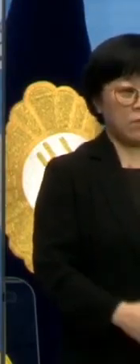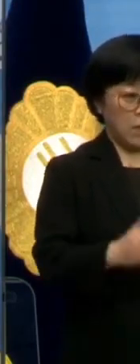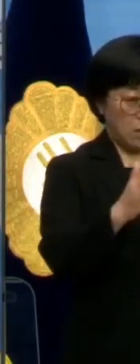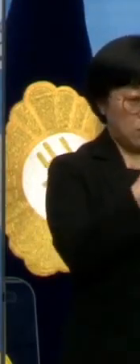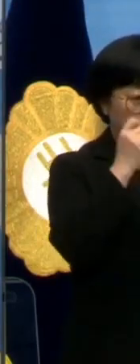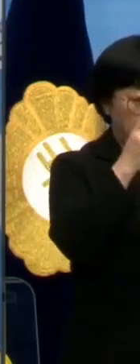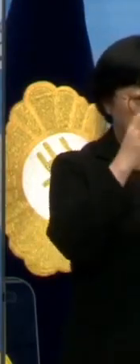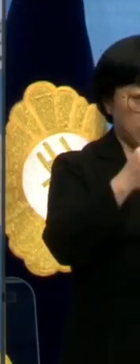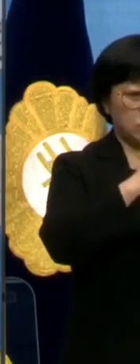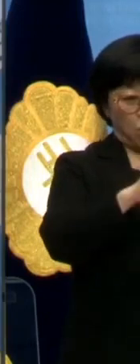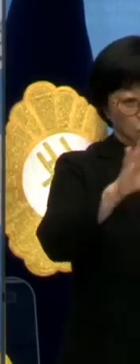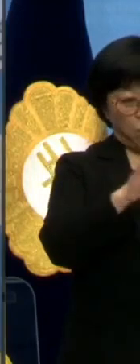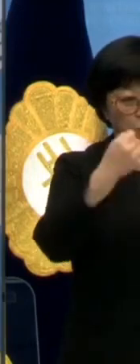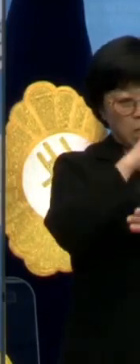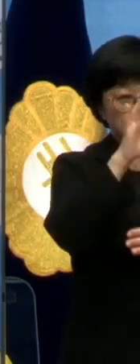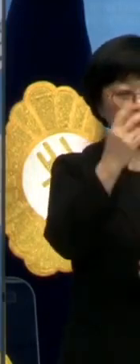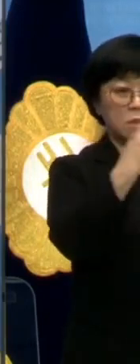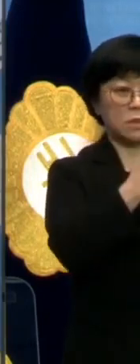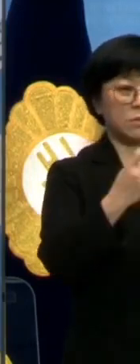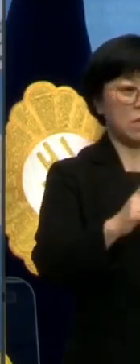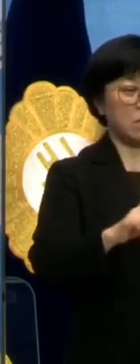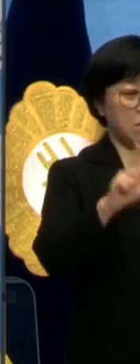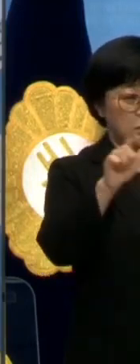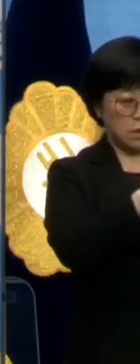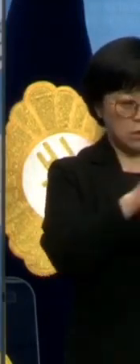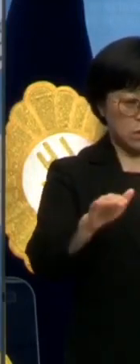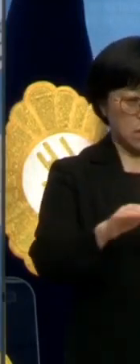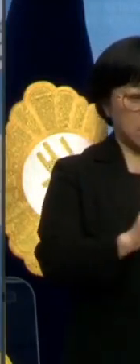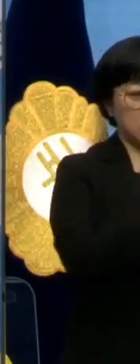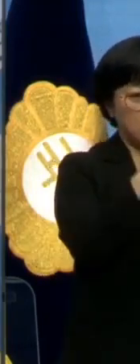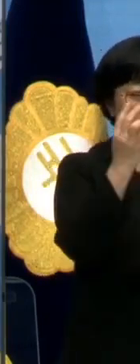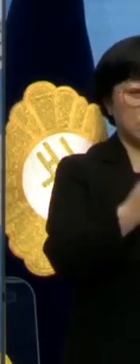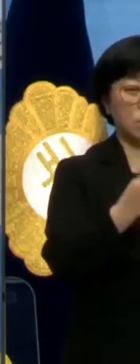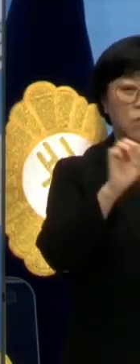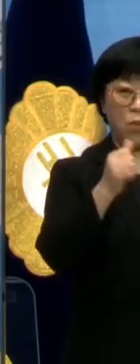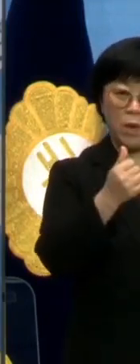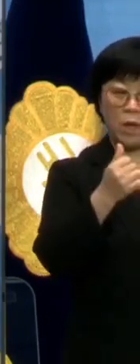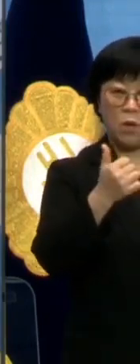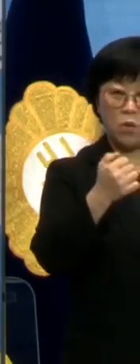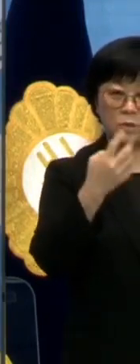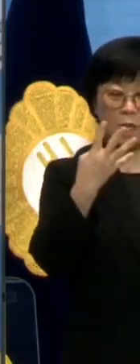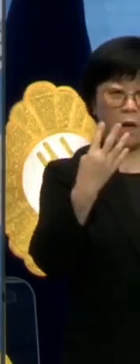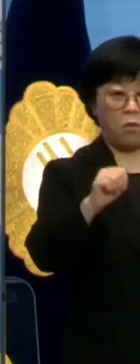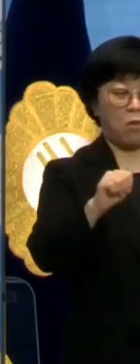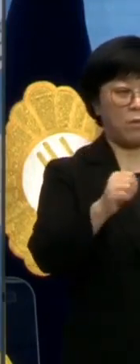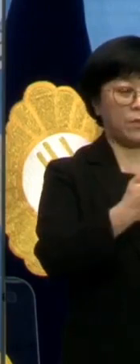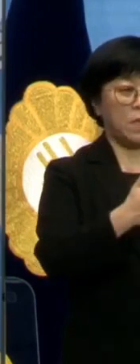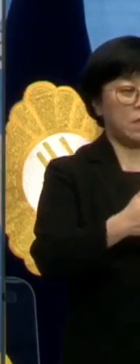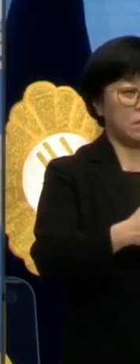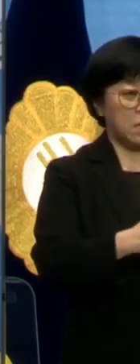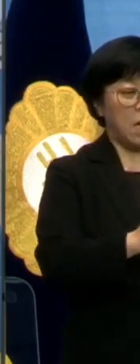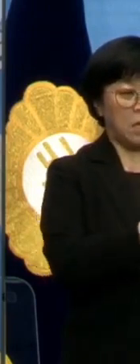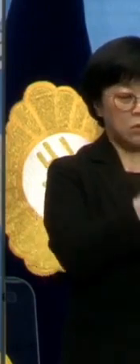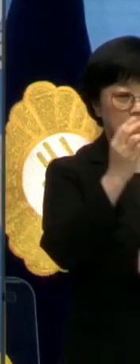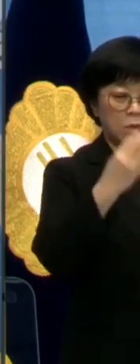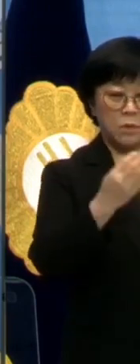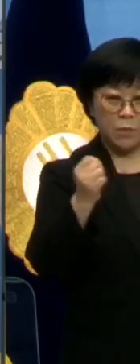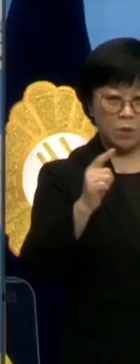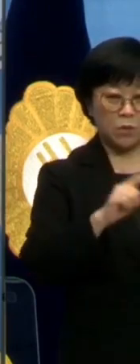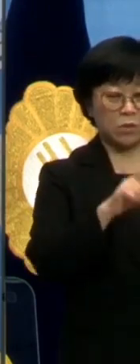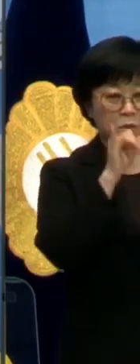주거급여 소요 예산은 2021년 기준 2조 3,554억 원에서 4조